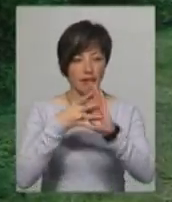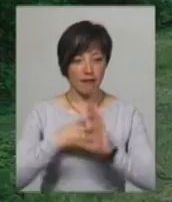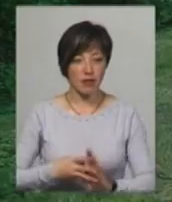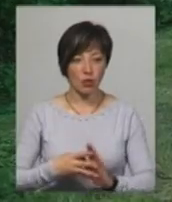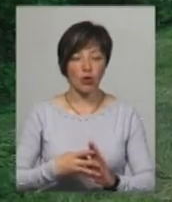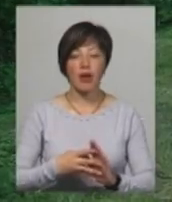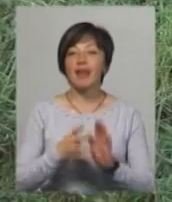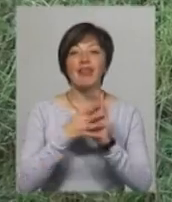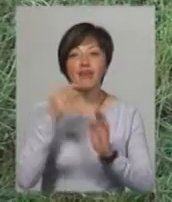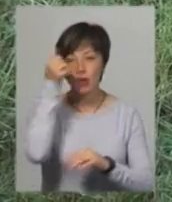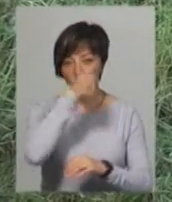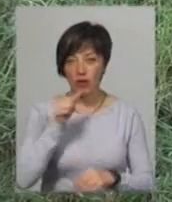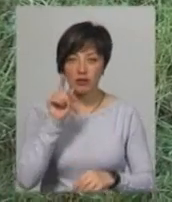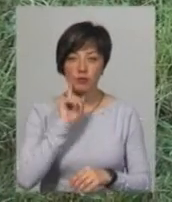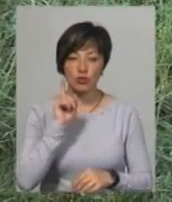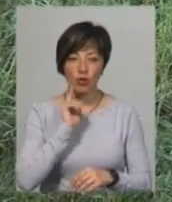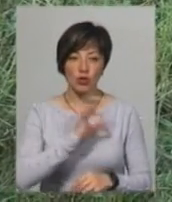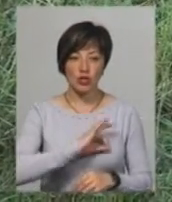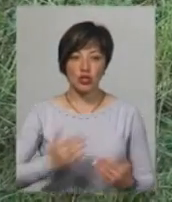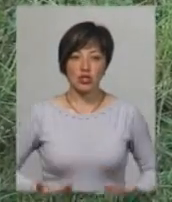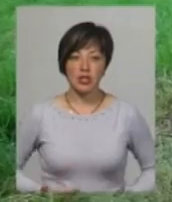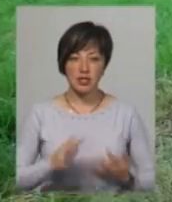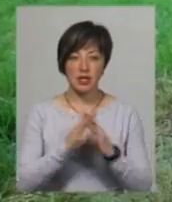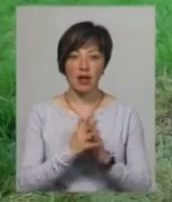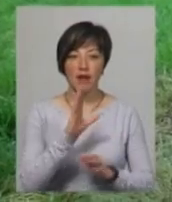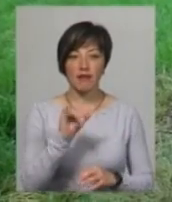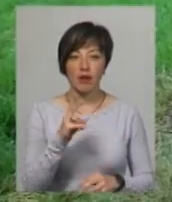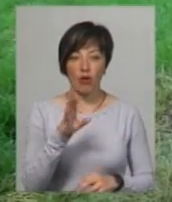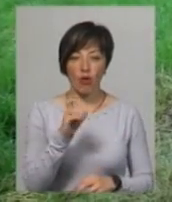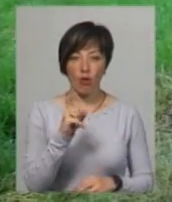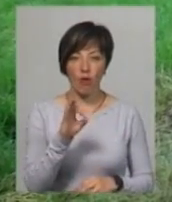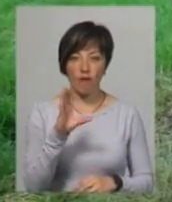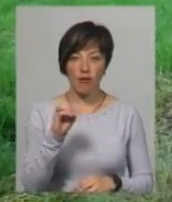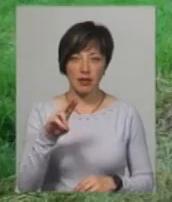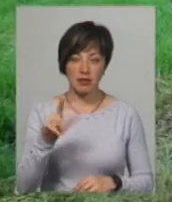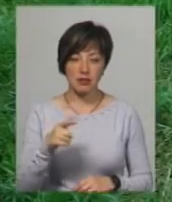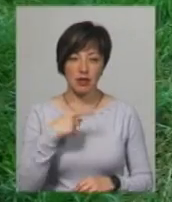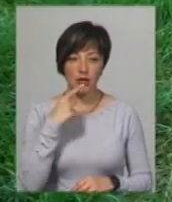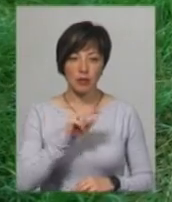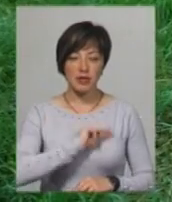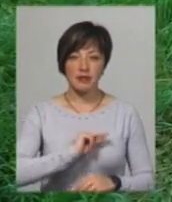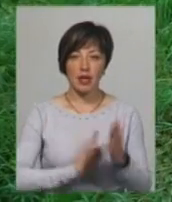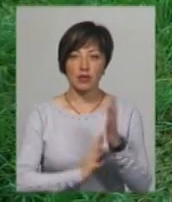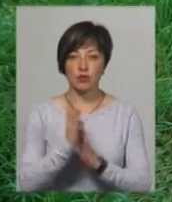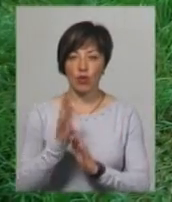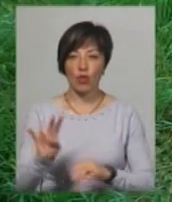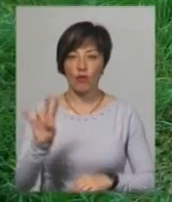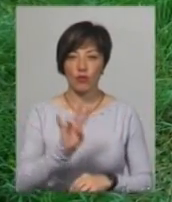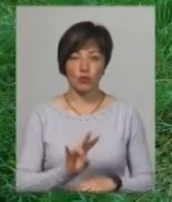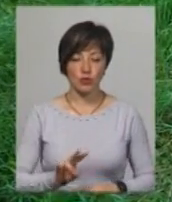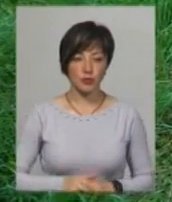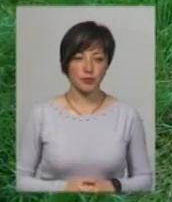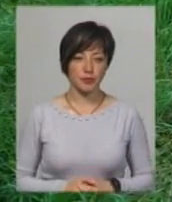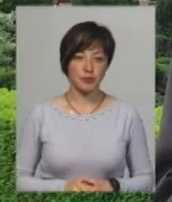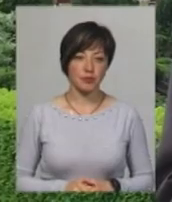у тимчасовому користуванні жителя села Вільховець Віталія Коломійця, каже головний лісничий державного підприємства Новоушицьке лісове господарство